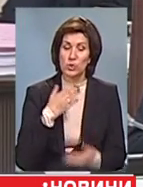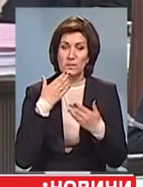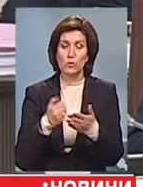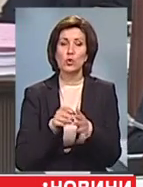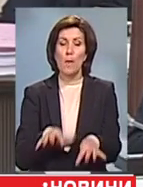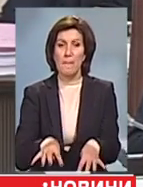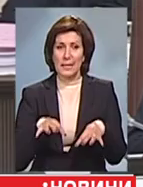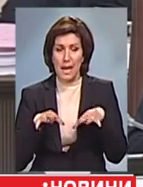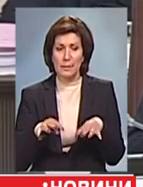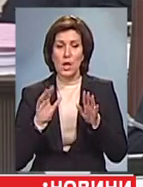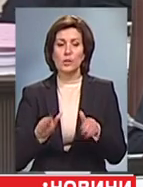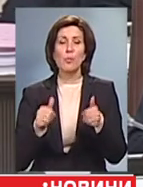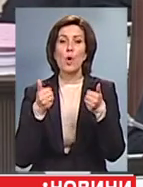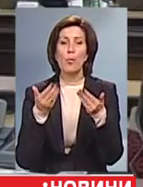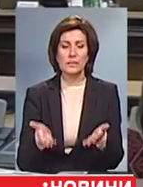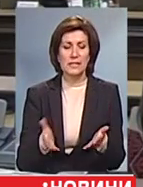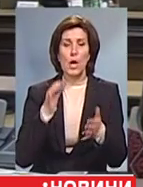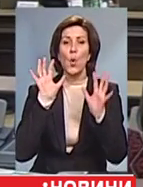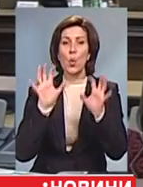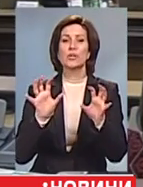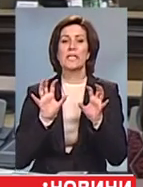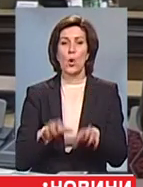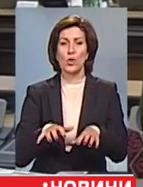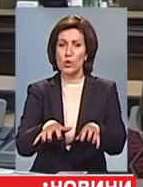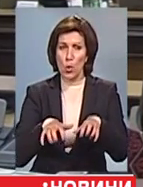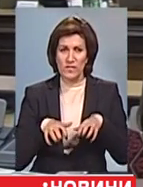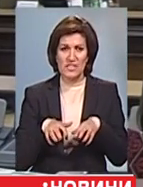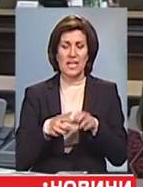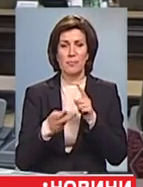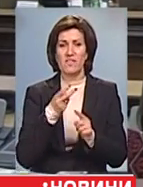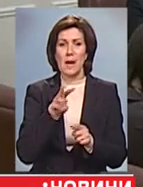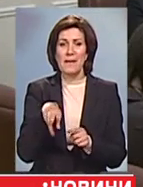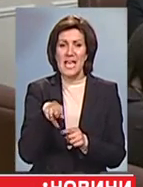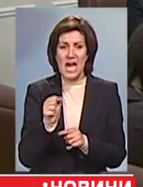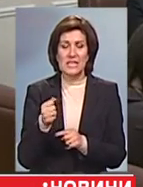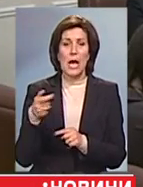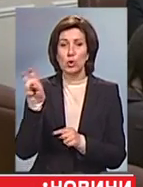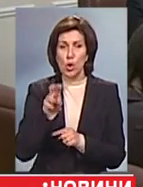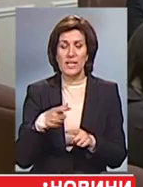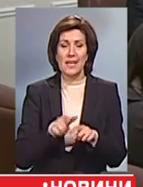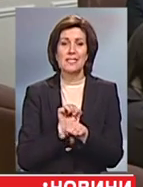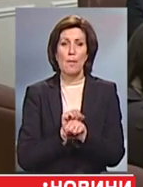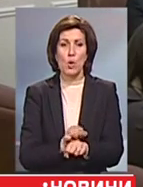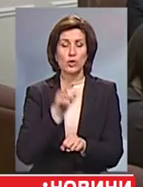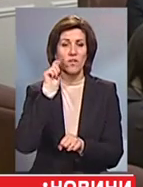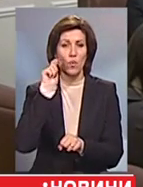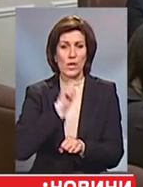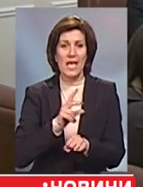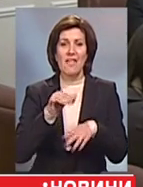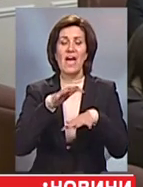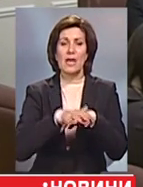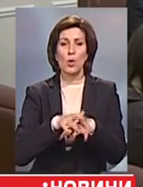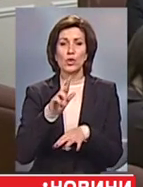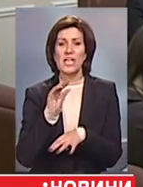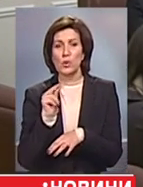звернувся до парламенту з пропозицією узаконити конфіскацію 1,5 мільярда доларів, які заморожені в Україні на